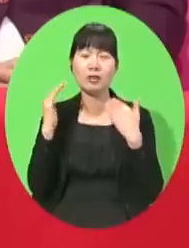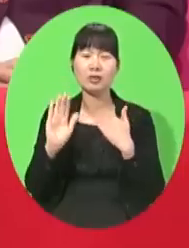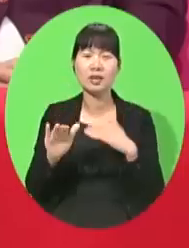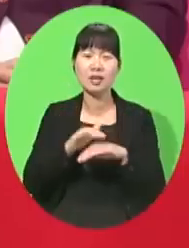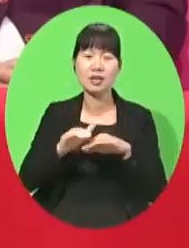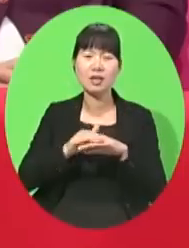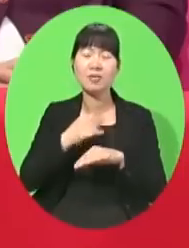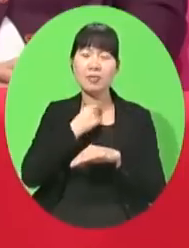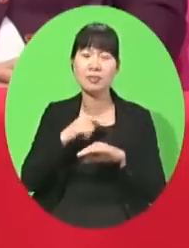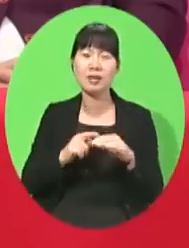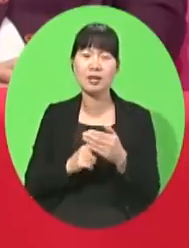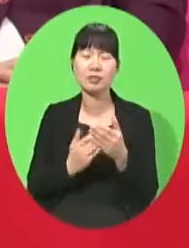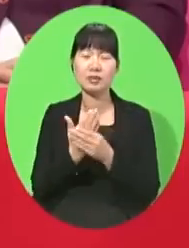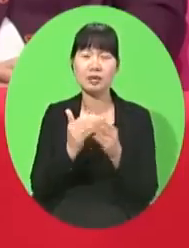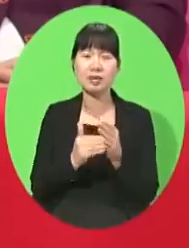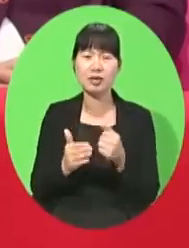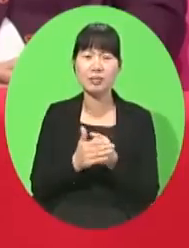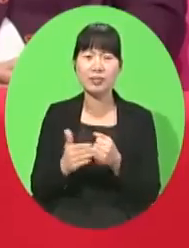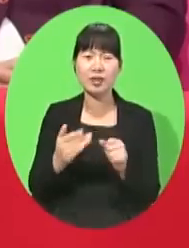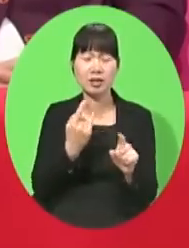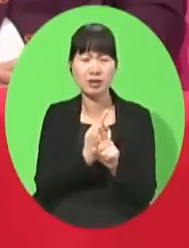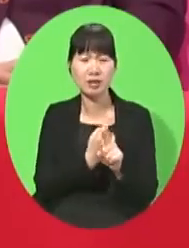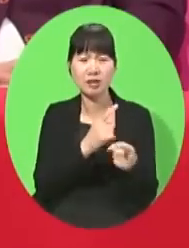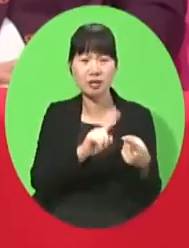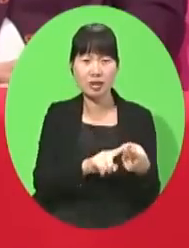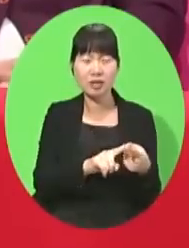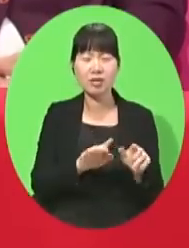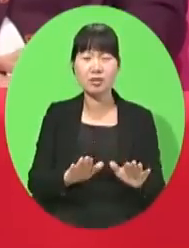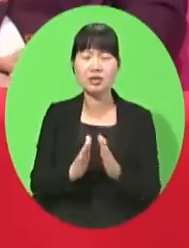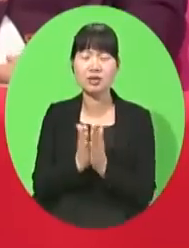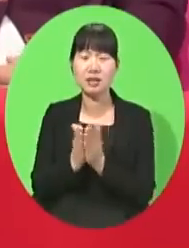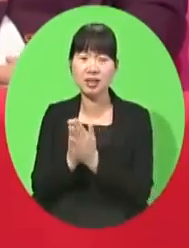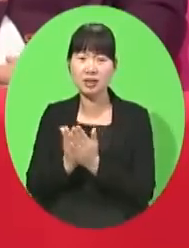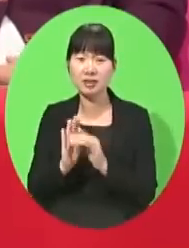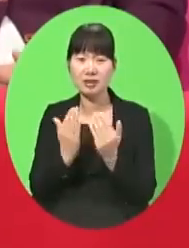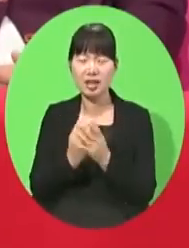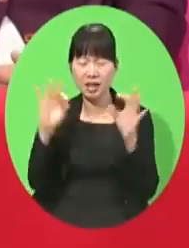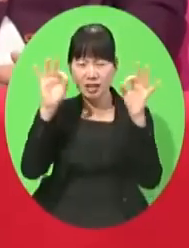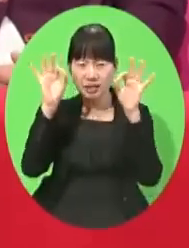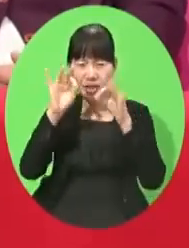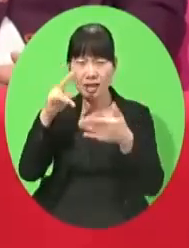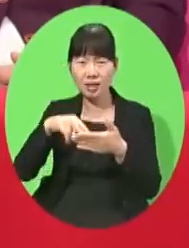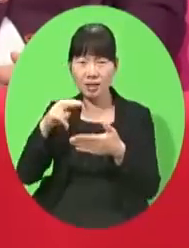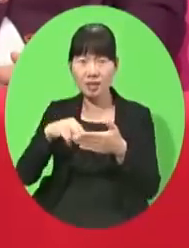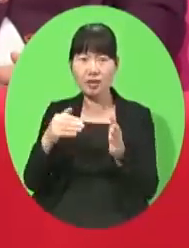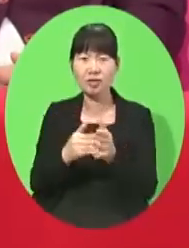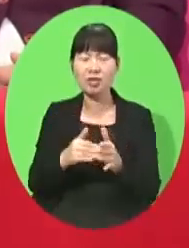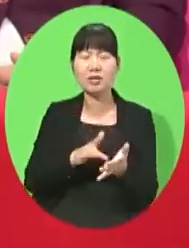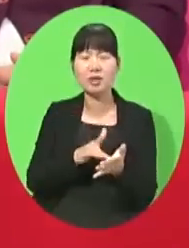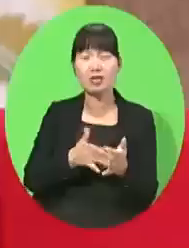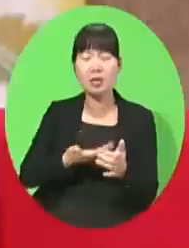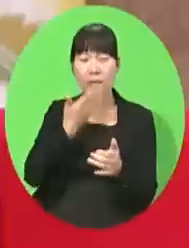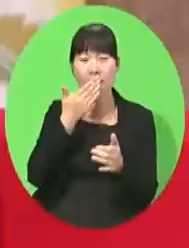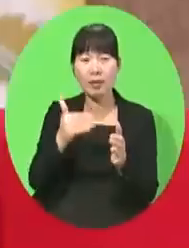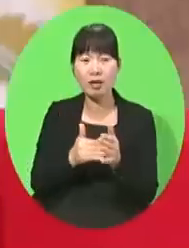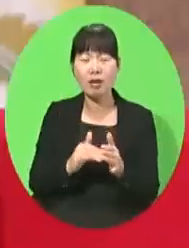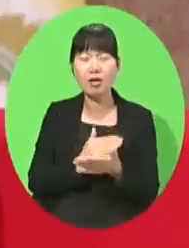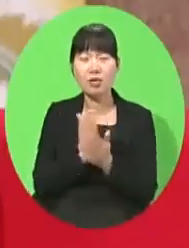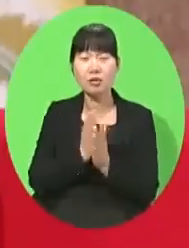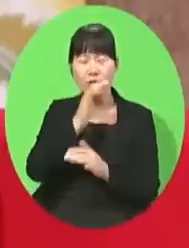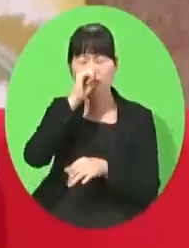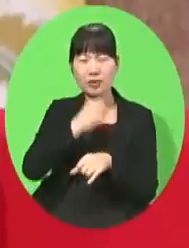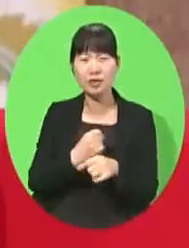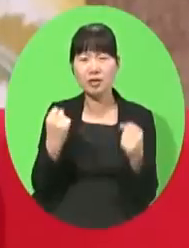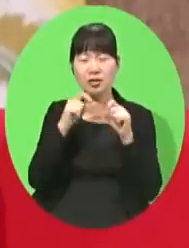해결해 보고자 하는 마음이 들어서 치료는 치료대로 하면서 책이란 책은 다 찾아서 읽고 그다음에 약도 먹으면서 온갖